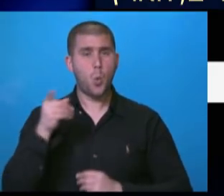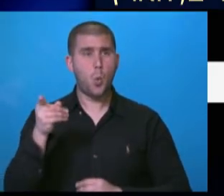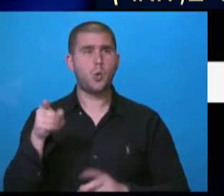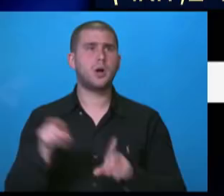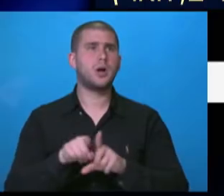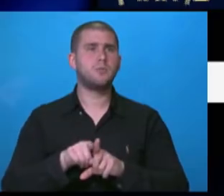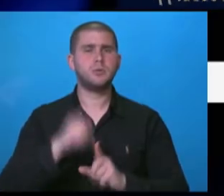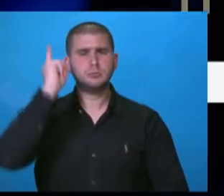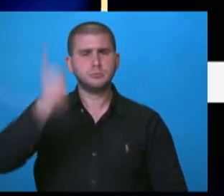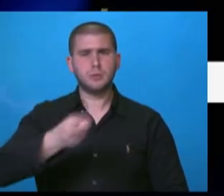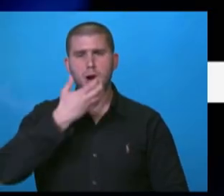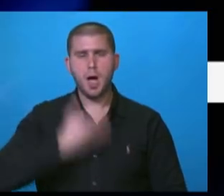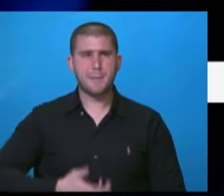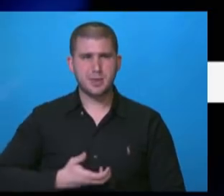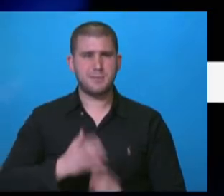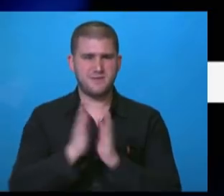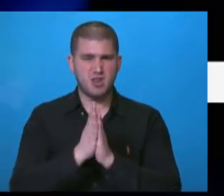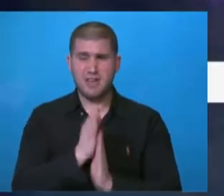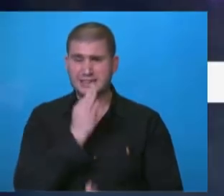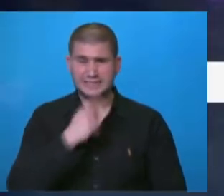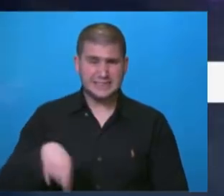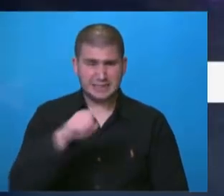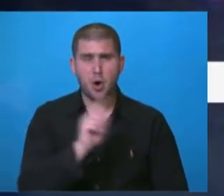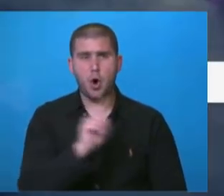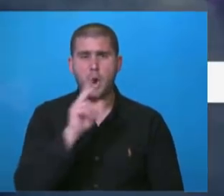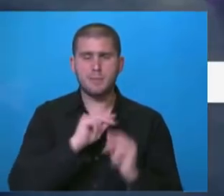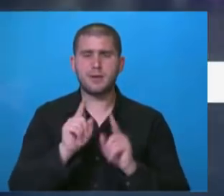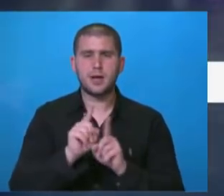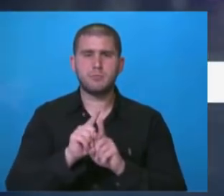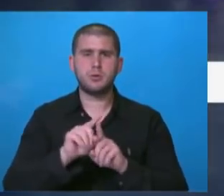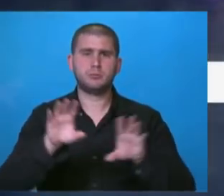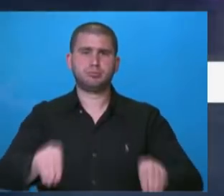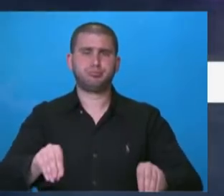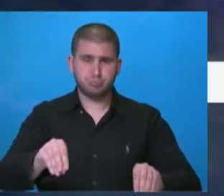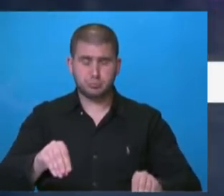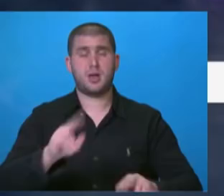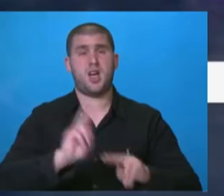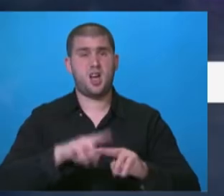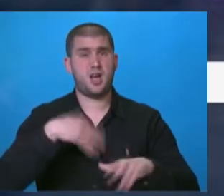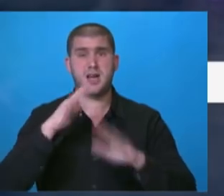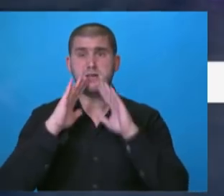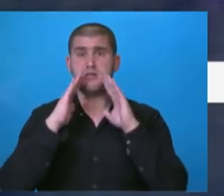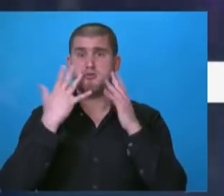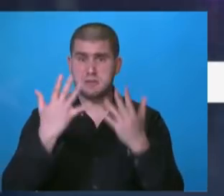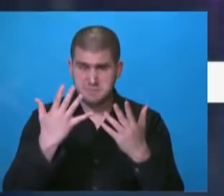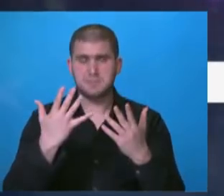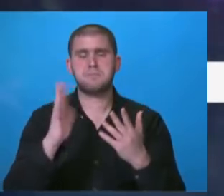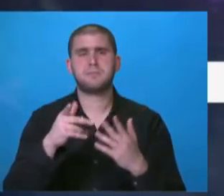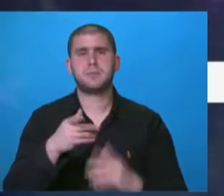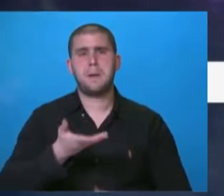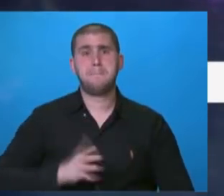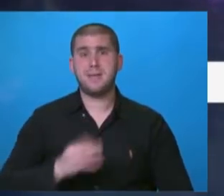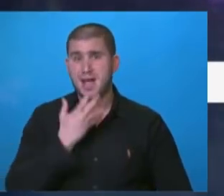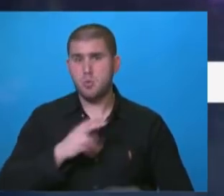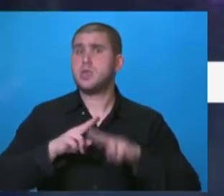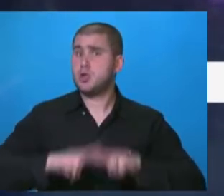לאותם רבנים להורות לנערים שלא לדבר ולהשתיק את הסיפור. ואז במשך לפחות כעשור, בן האדמו"ר נשאר